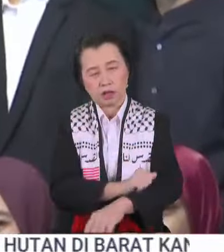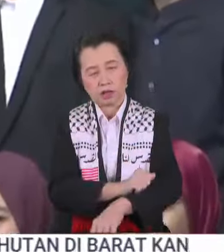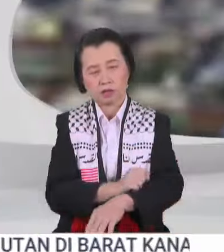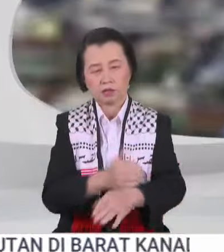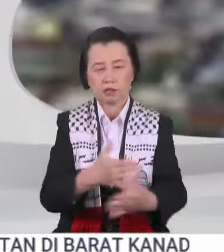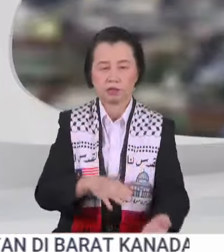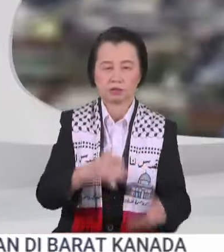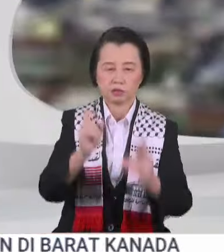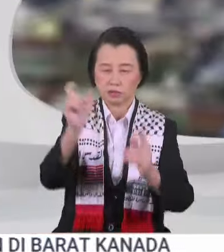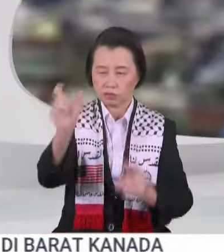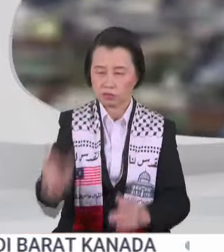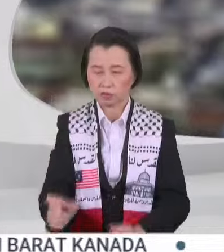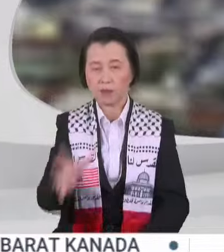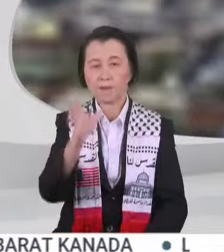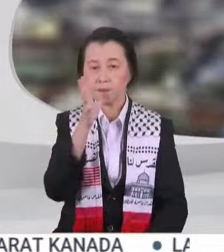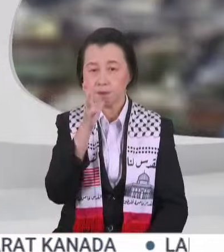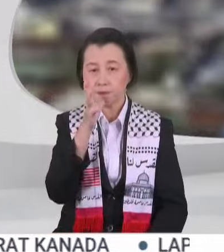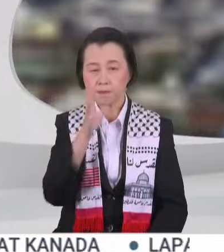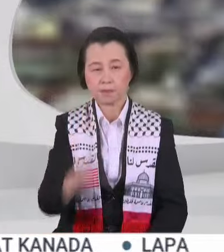ibu.